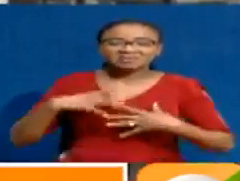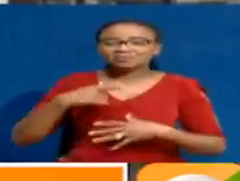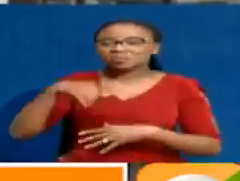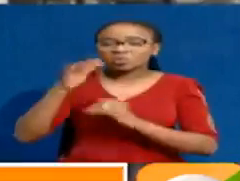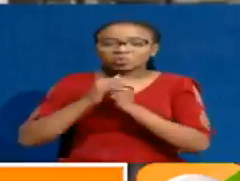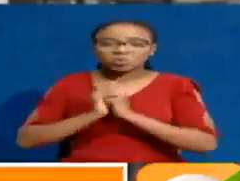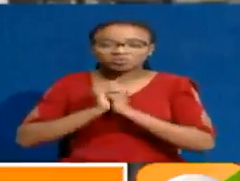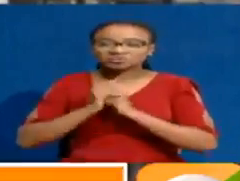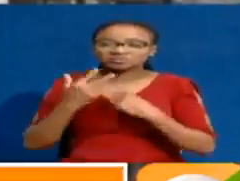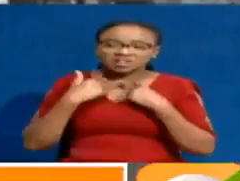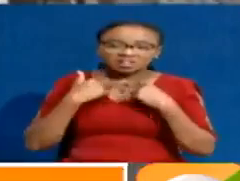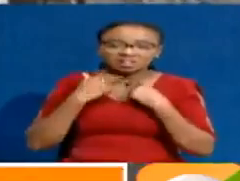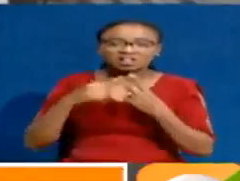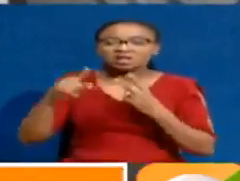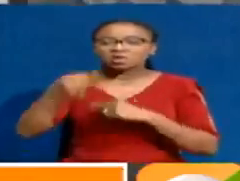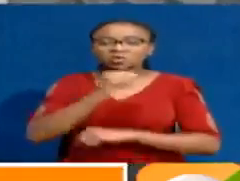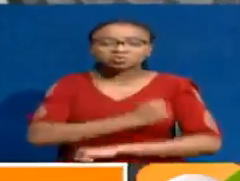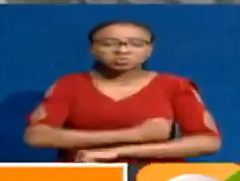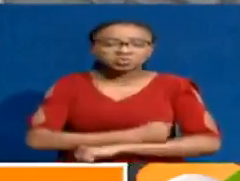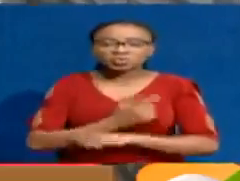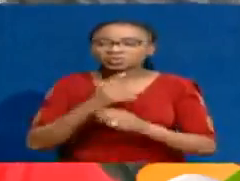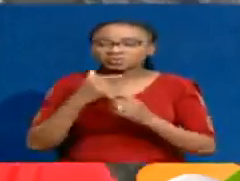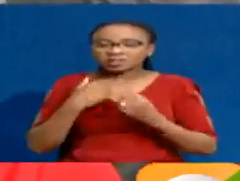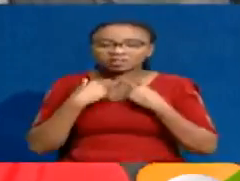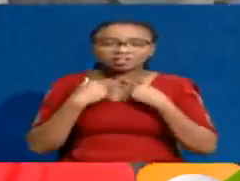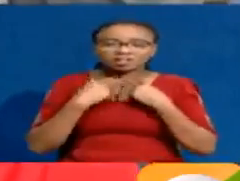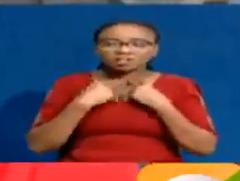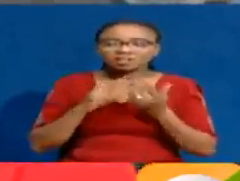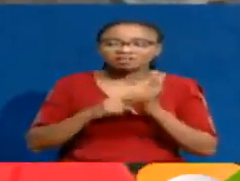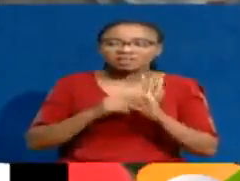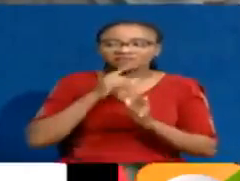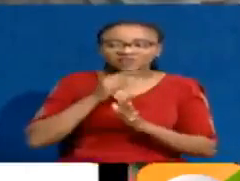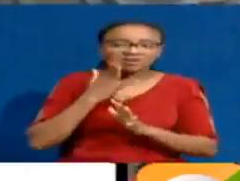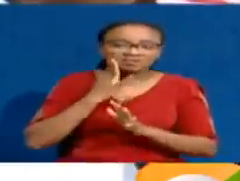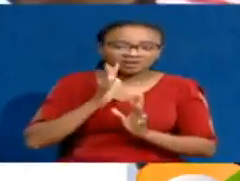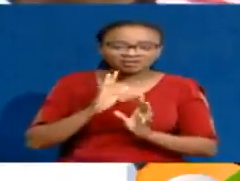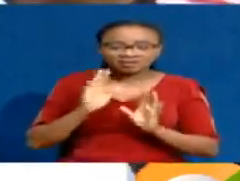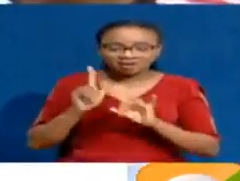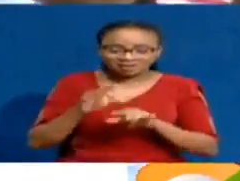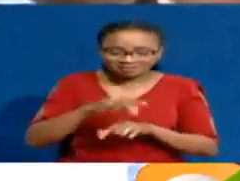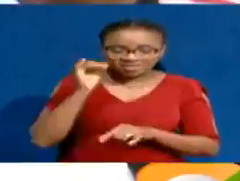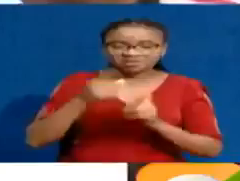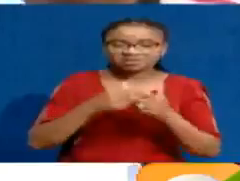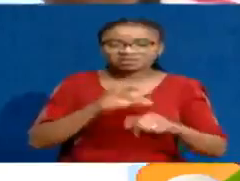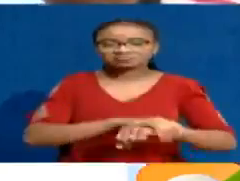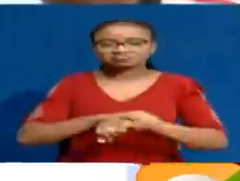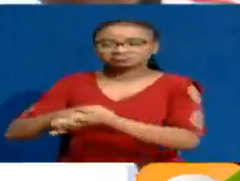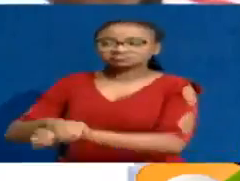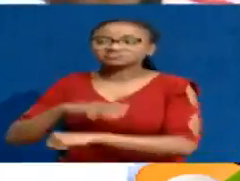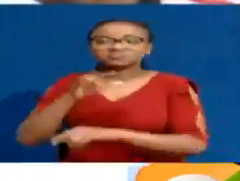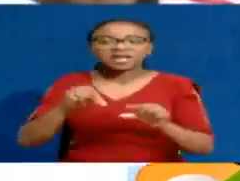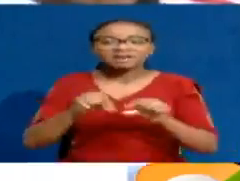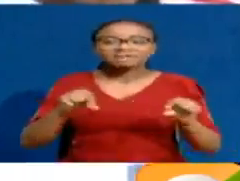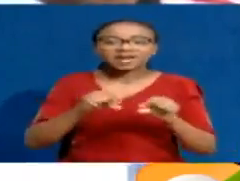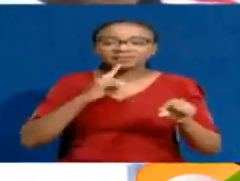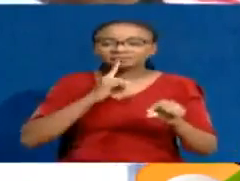madrasa washindwa, wanakwenda mashule washindwa. Ni mzazi ndio mchukue mtoto paka barabarani mpeleke kule ndio urudi. Pipe zimepasuka, sijui